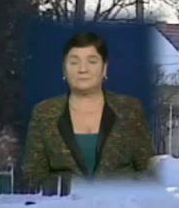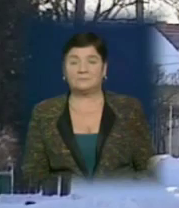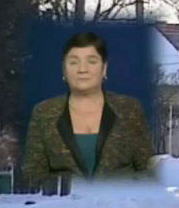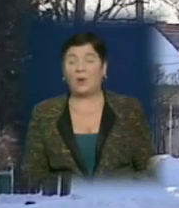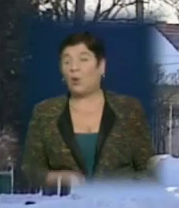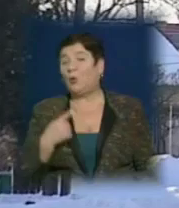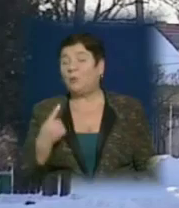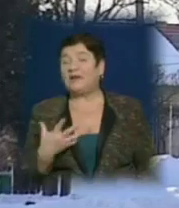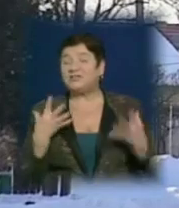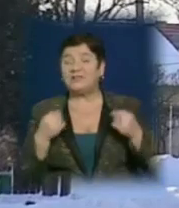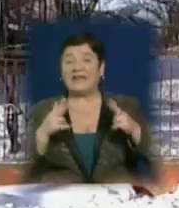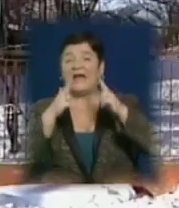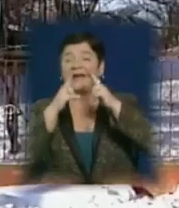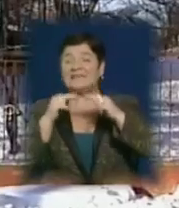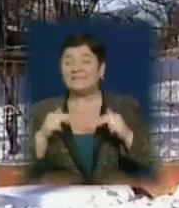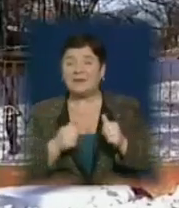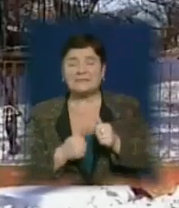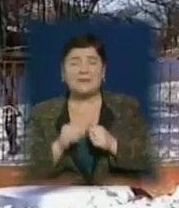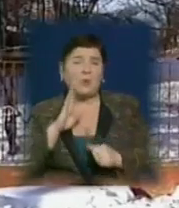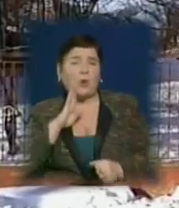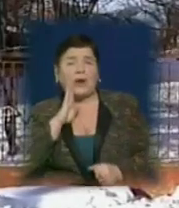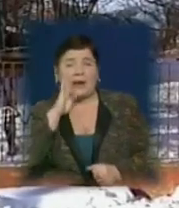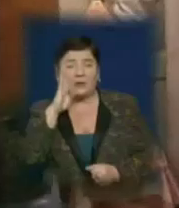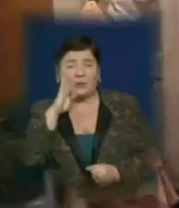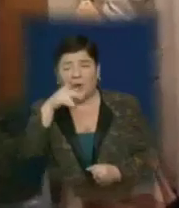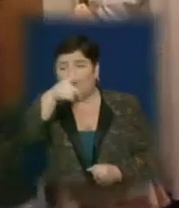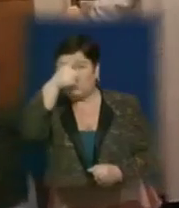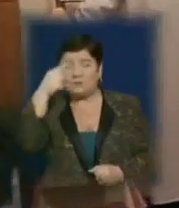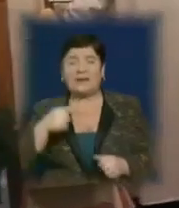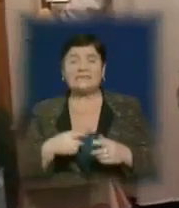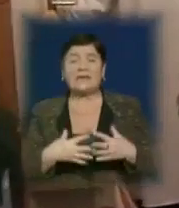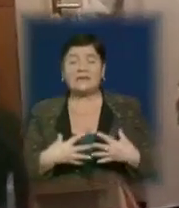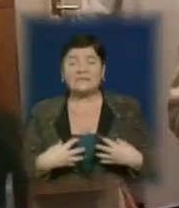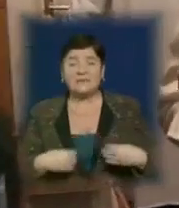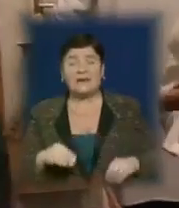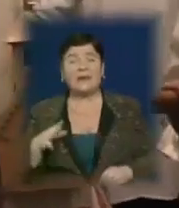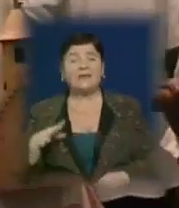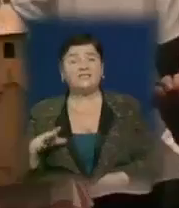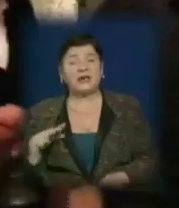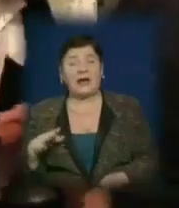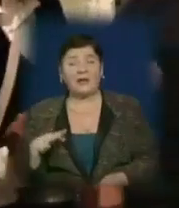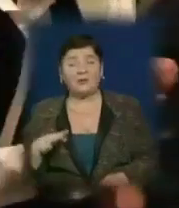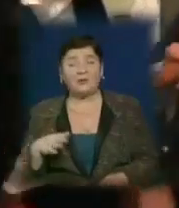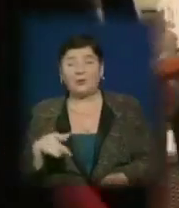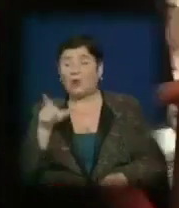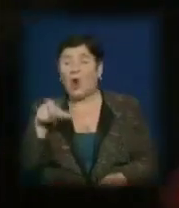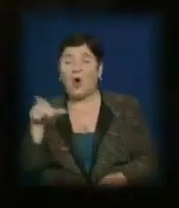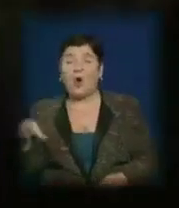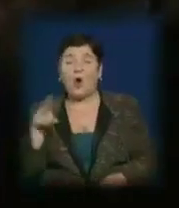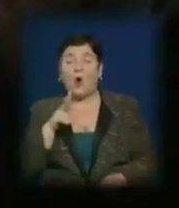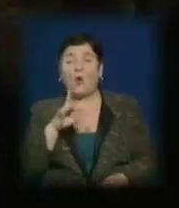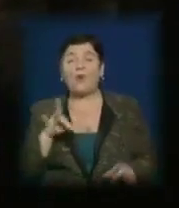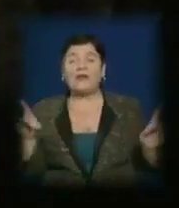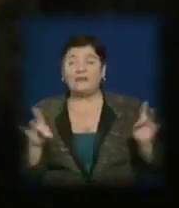У перший день Різдва з самого ранку у словацьких сім'ях з нетерпінням чекають колядників. Зазвичай